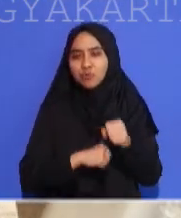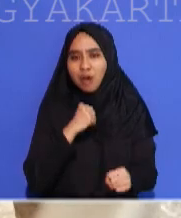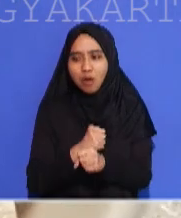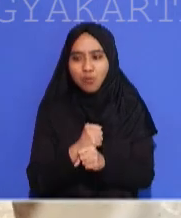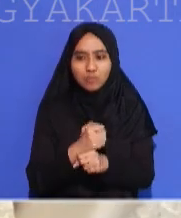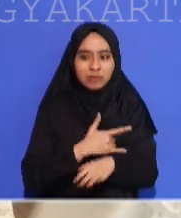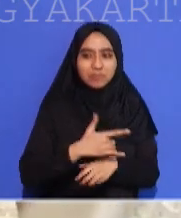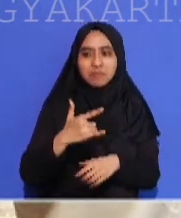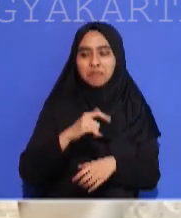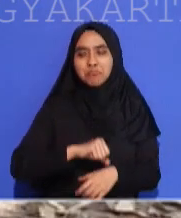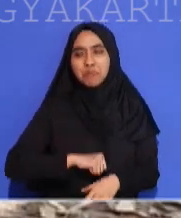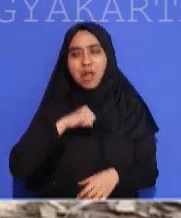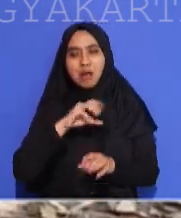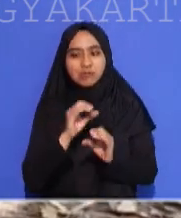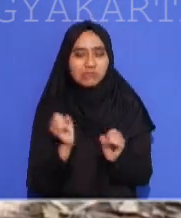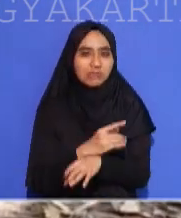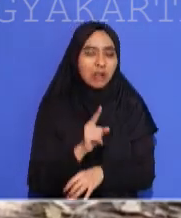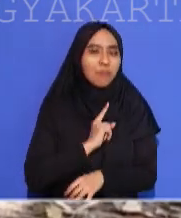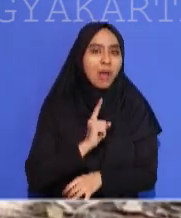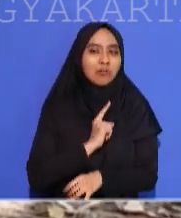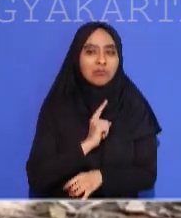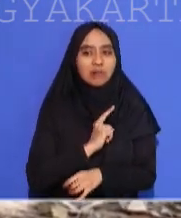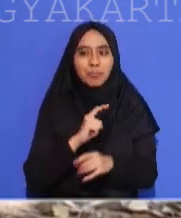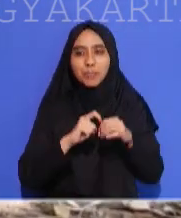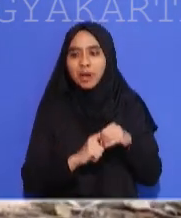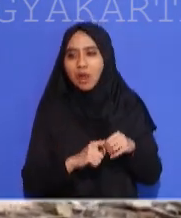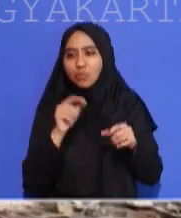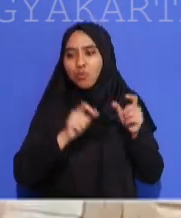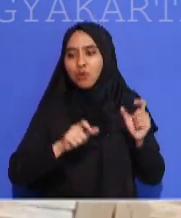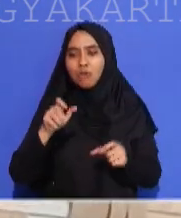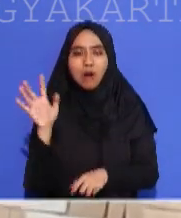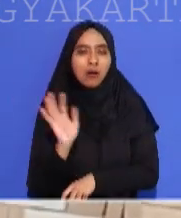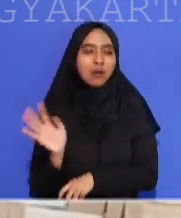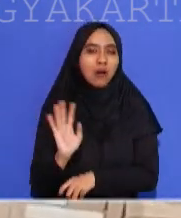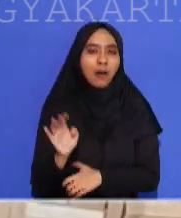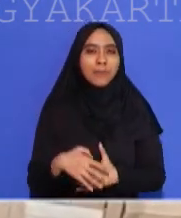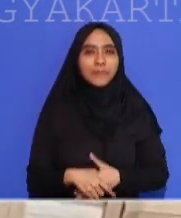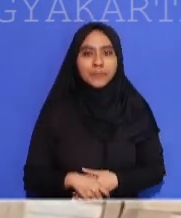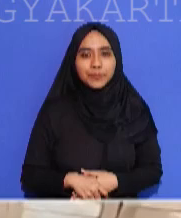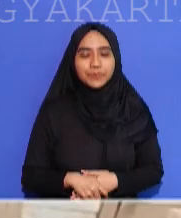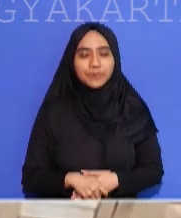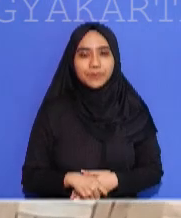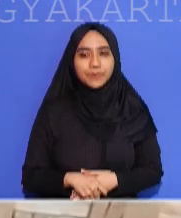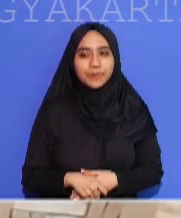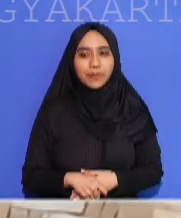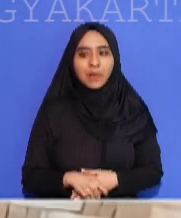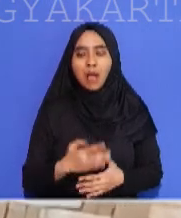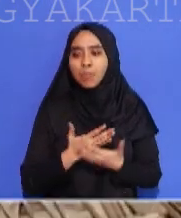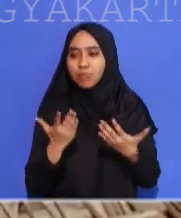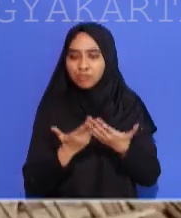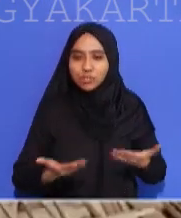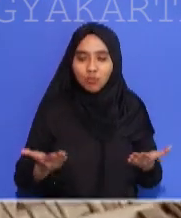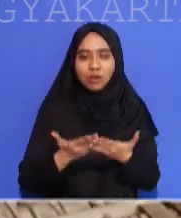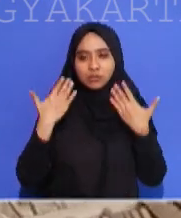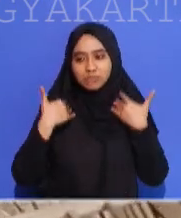bangga tetap bisa bekerja Mandiri tanpa harus bergantung atau mengandalkan orang lain baginya apapun kondisi seseorang selama